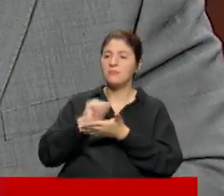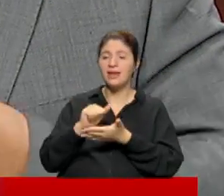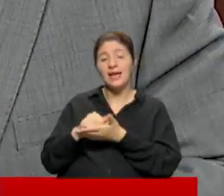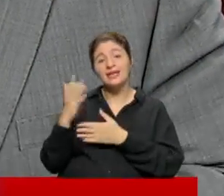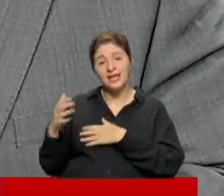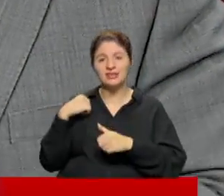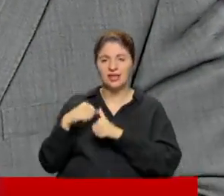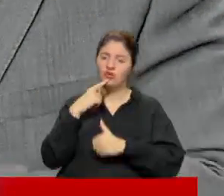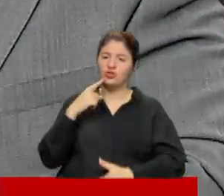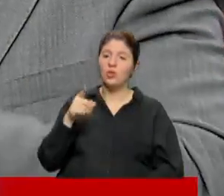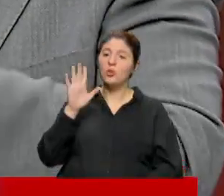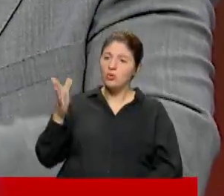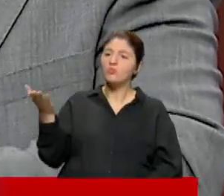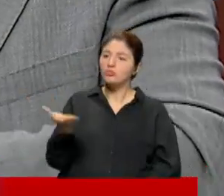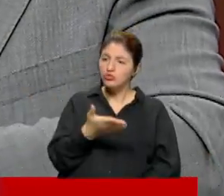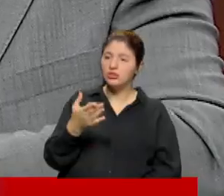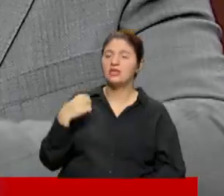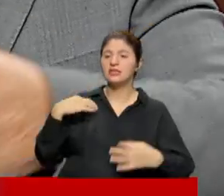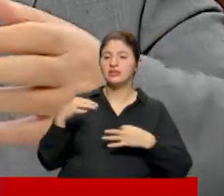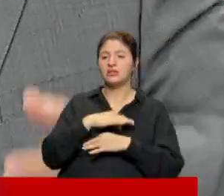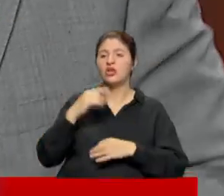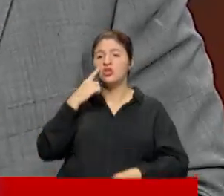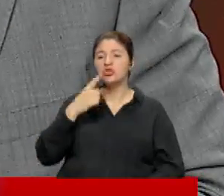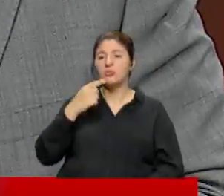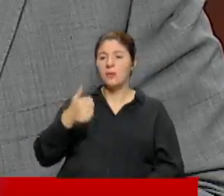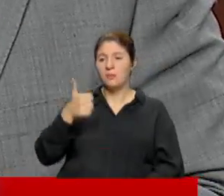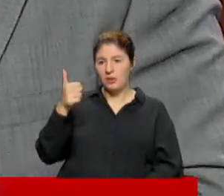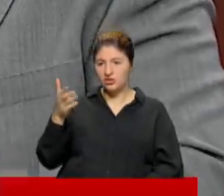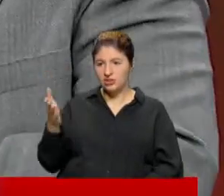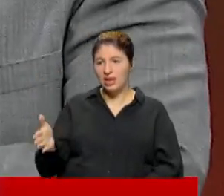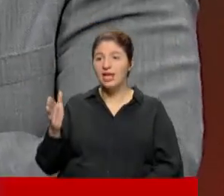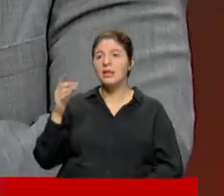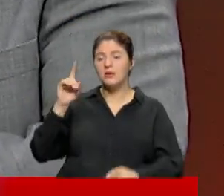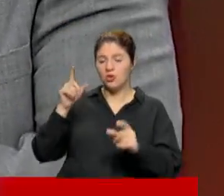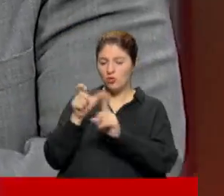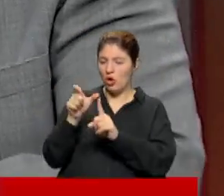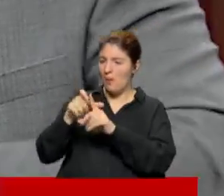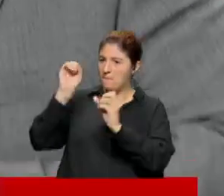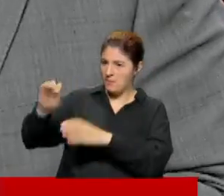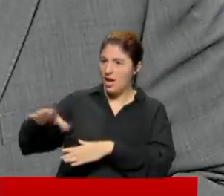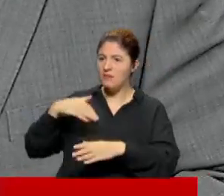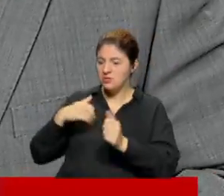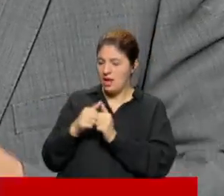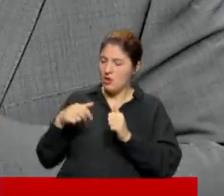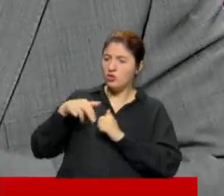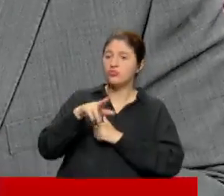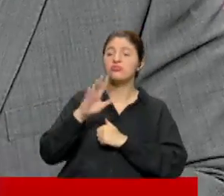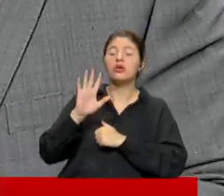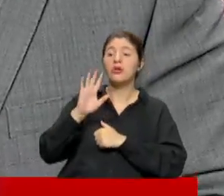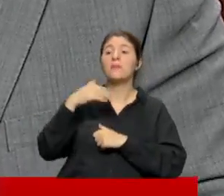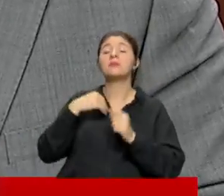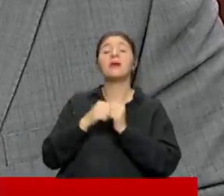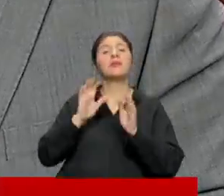da tekrar söylüyorum buyursunlar sayın cumhurbaşkanı korumalarını bir bıraksın gelsin sokakta Birlikte yürüyelim bizimle yürümesin Sayın